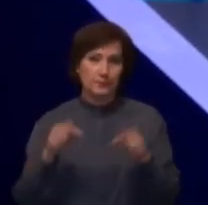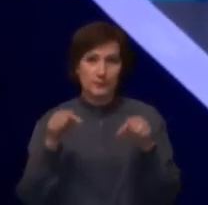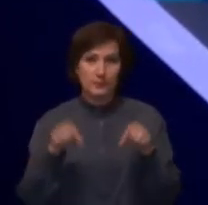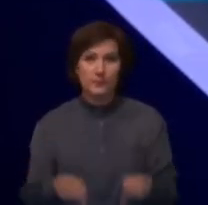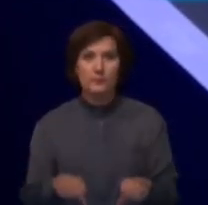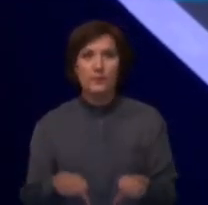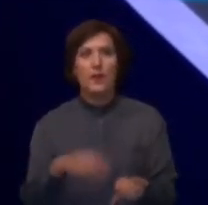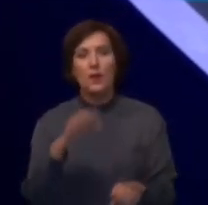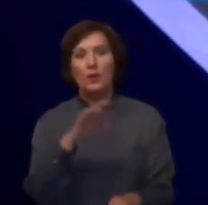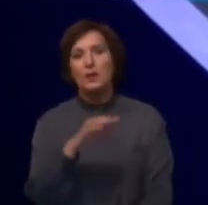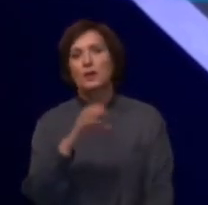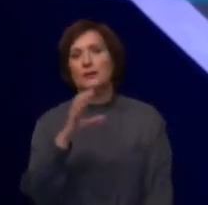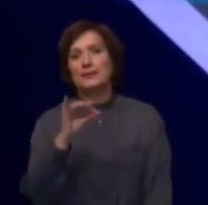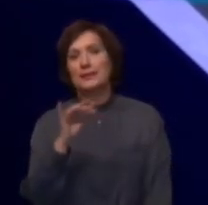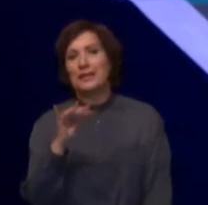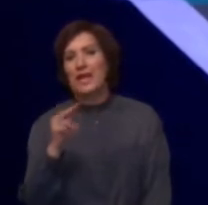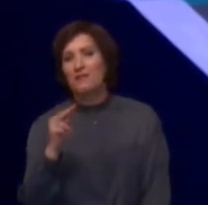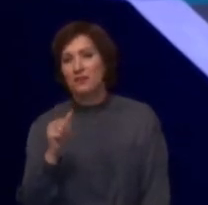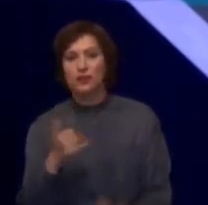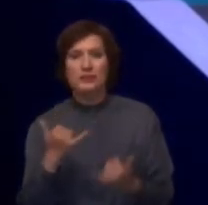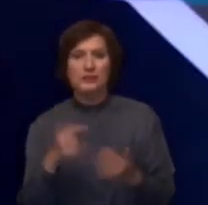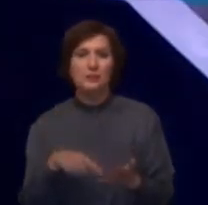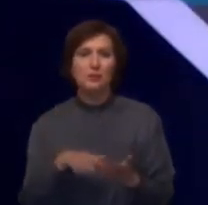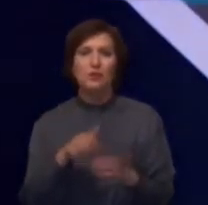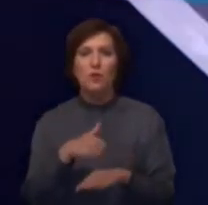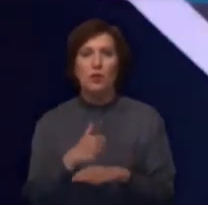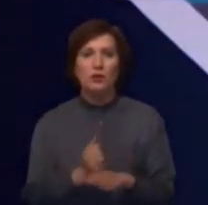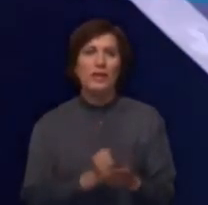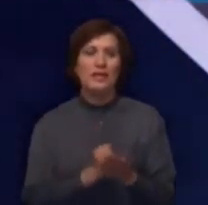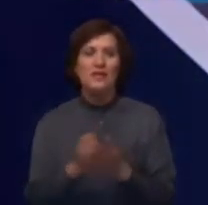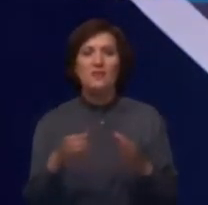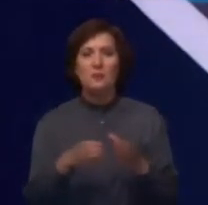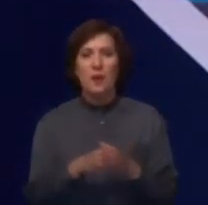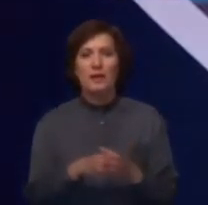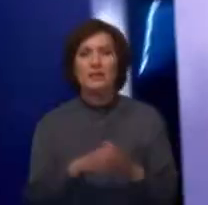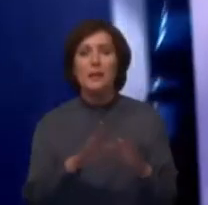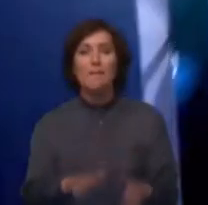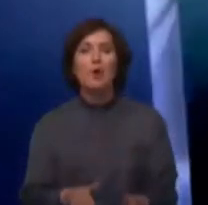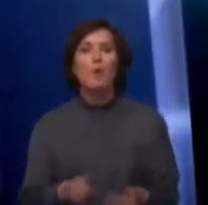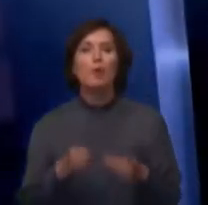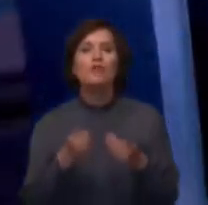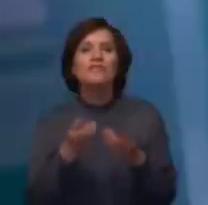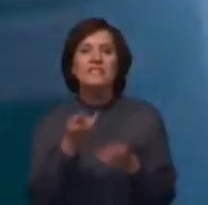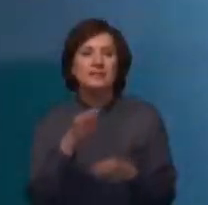студію Олександра Сенкевича, чинного міського голову, кандидата від партії «Пропозиція».